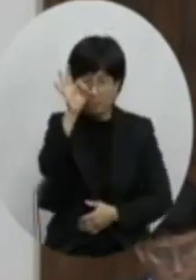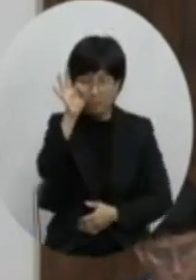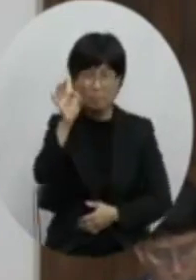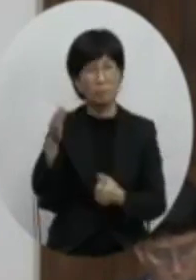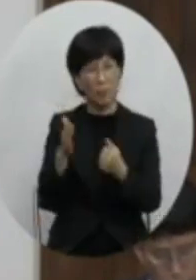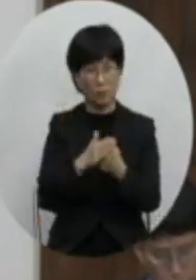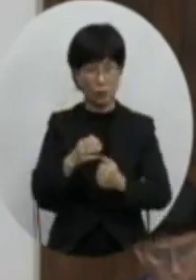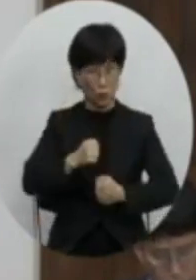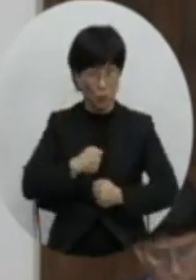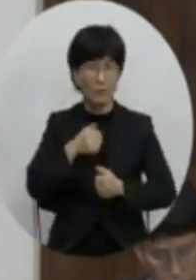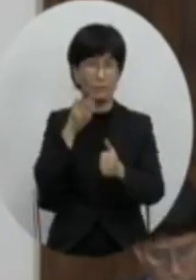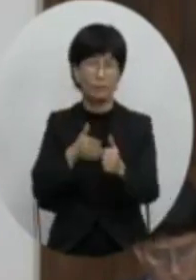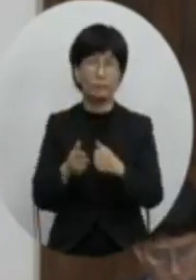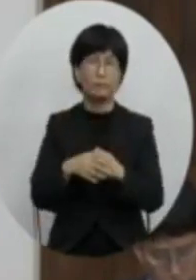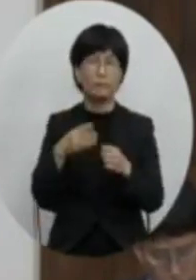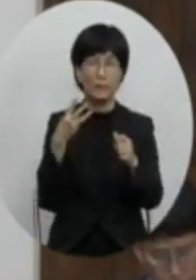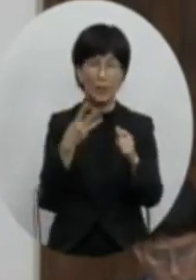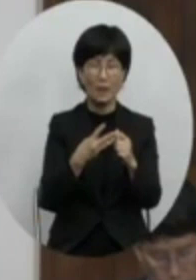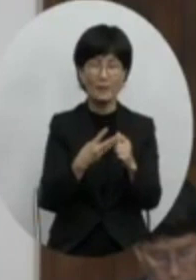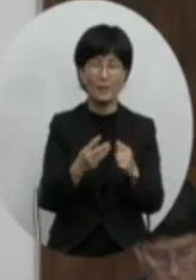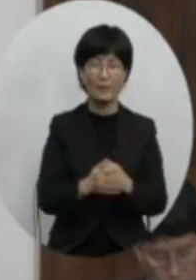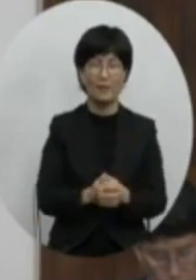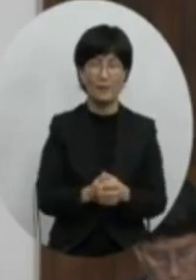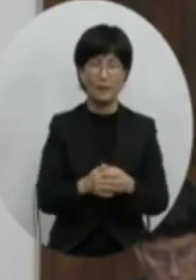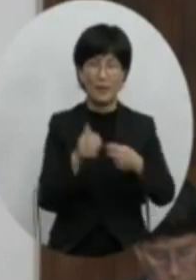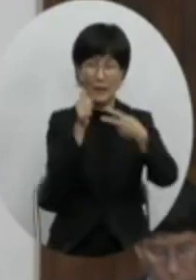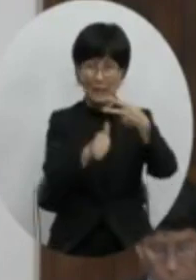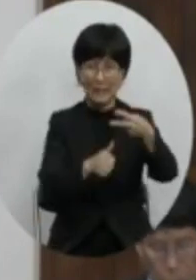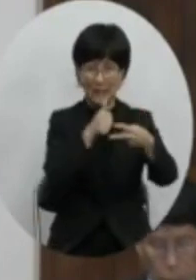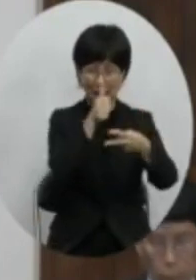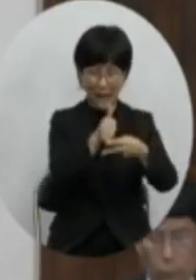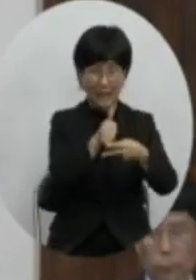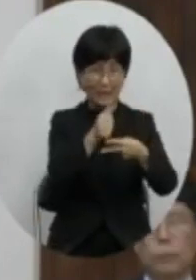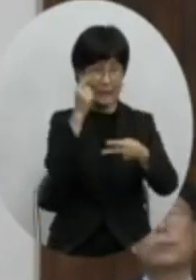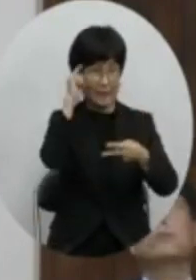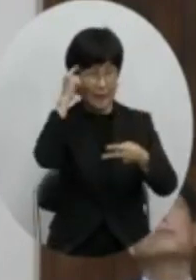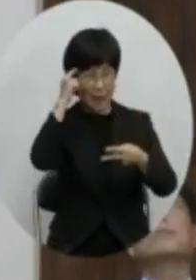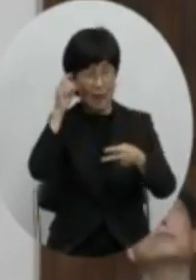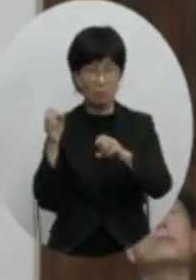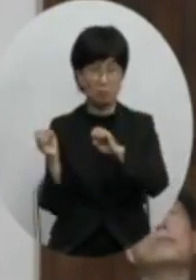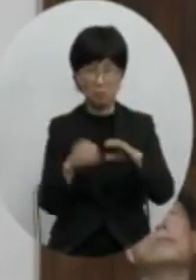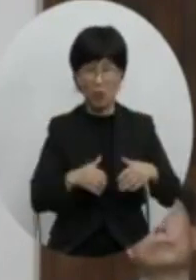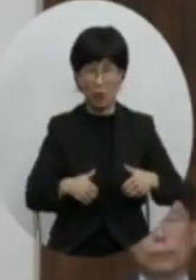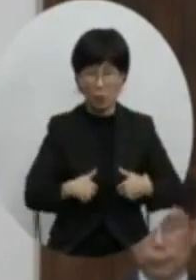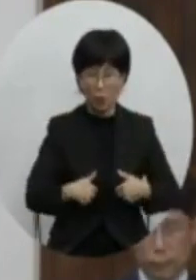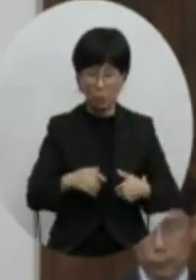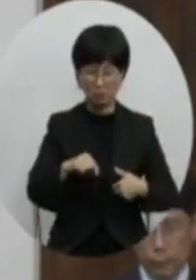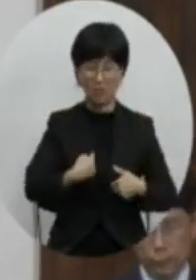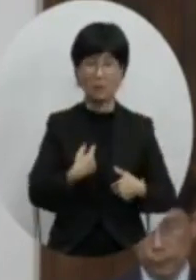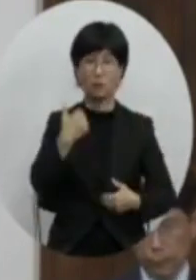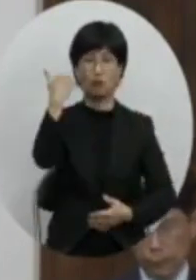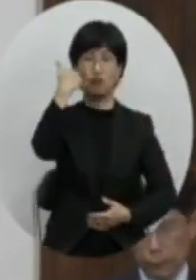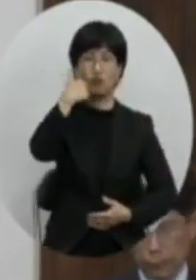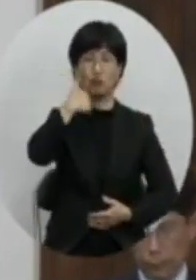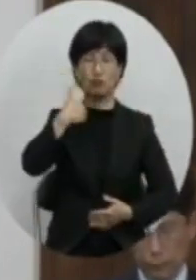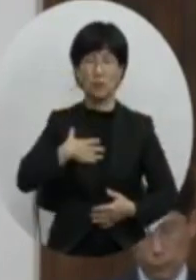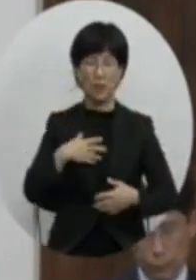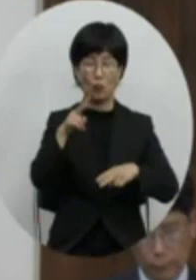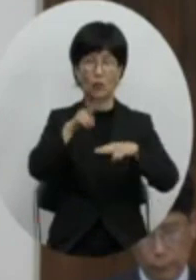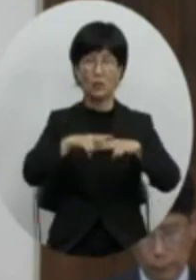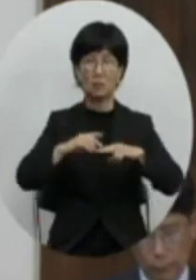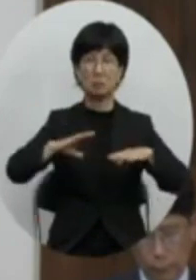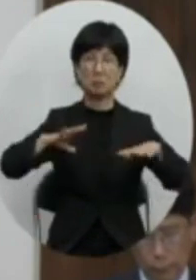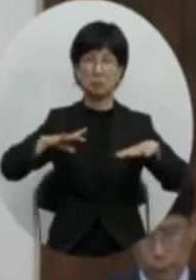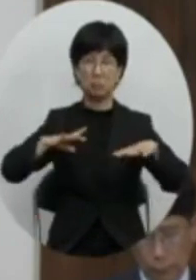셋째, 갓 콤플렉스를 경계해야 합니다. 자신의 존재와 위치의 우월성을